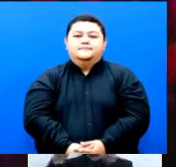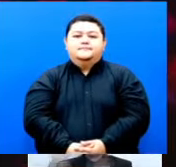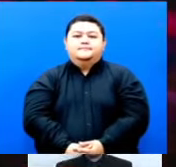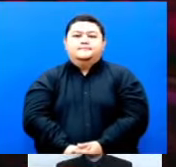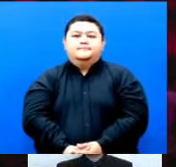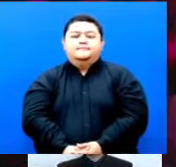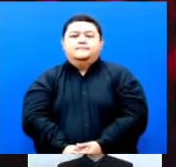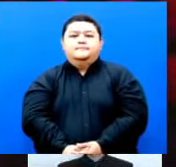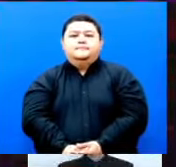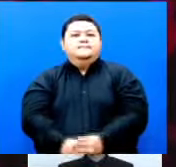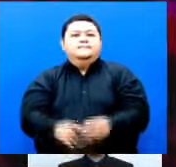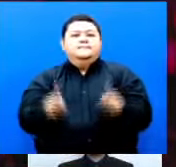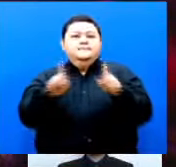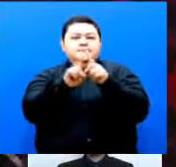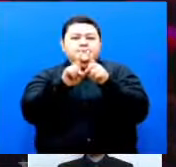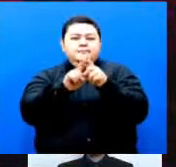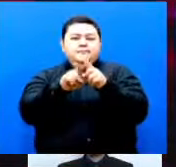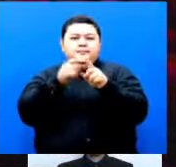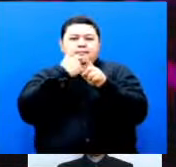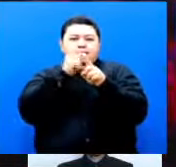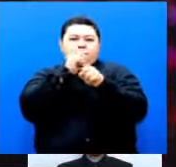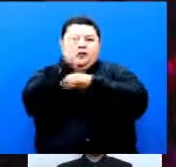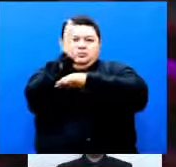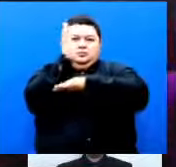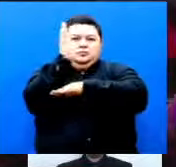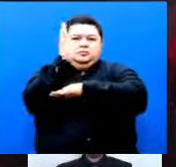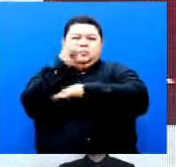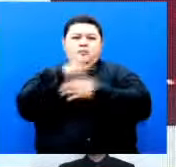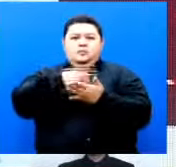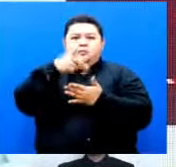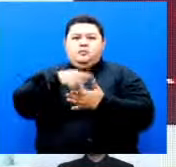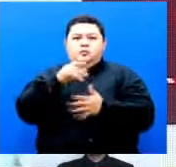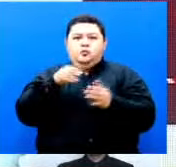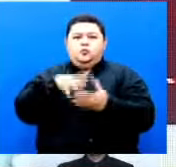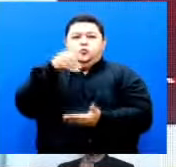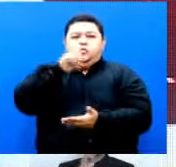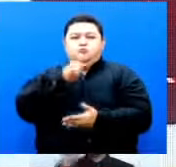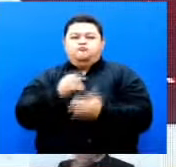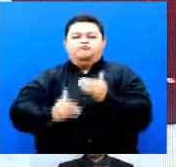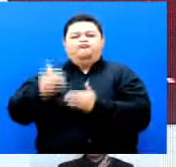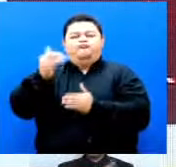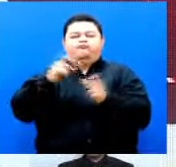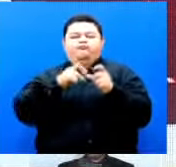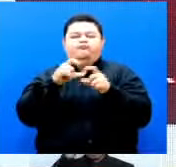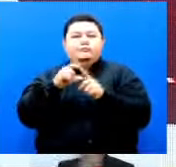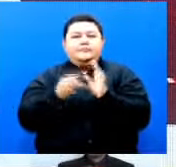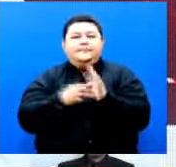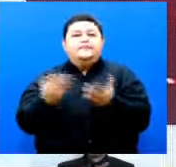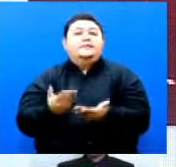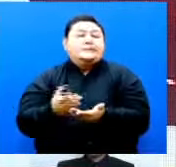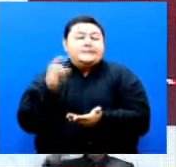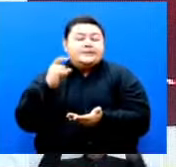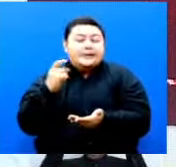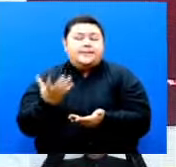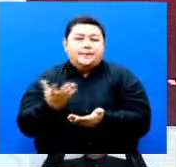profesional.Para kandidatjugadianggap perlusegeramenjelaskanprogramkonkretmereka untukmeningkatkankualitas sumberdayamanusiabagiwargaJakarta